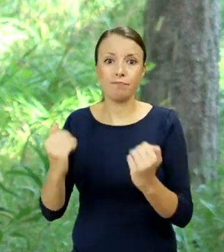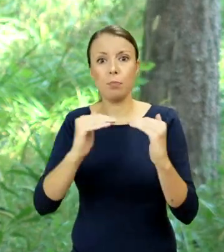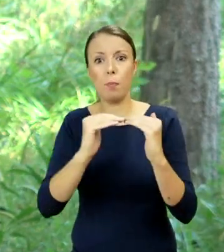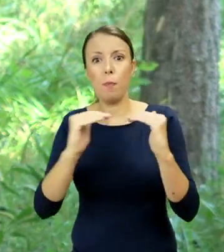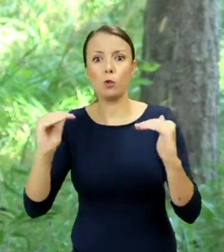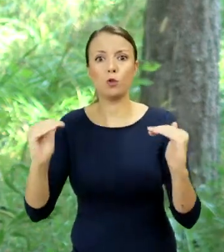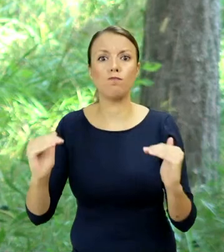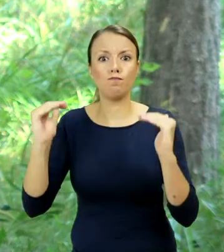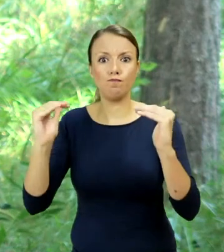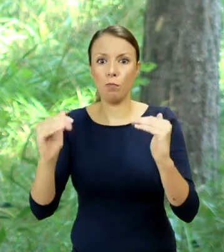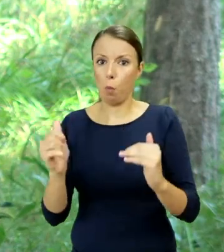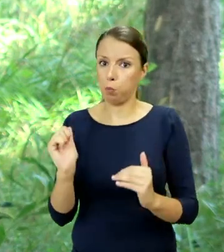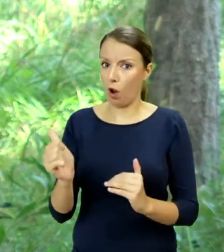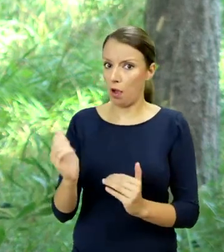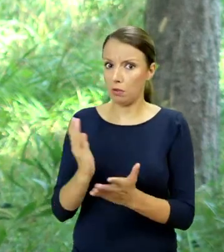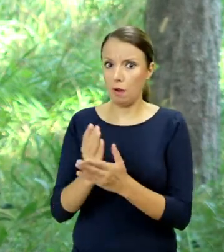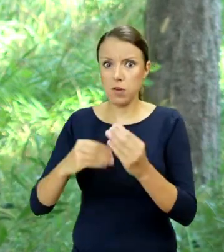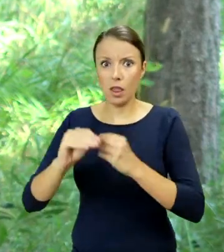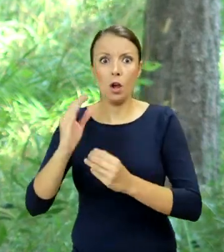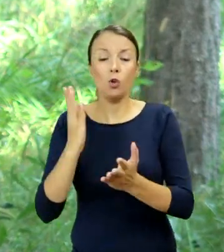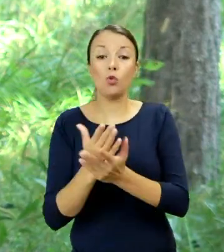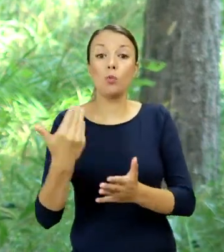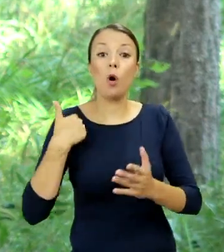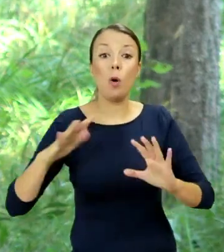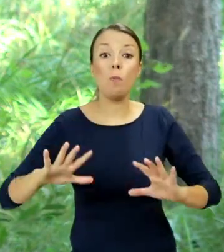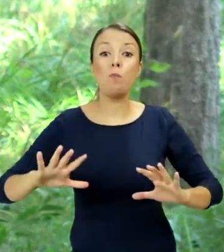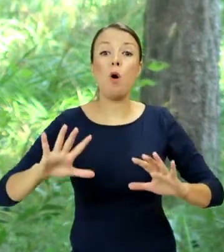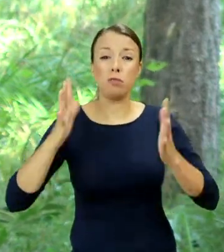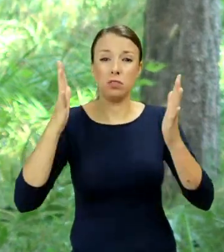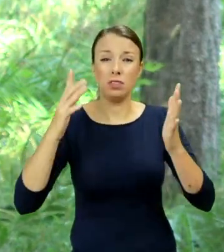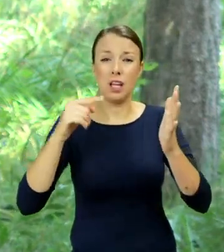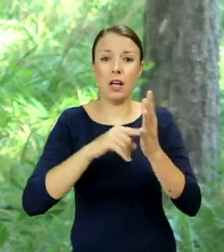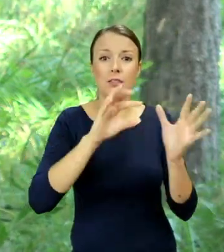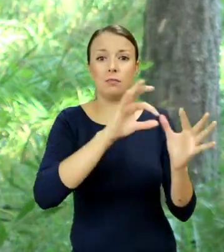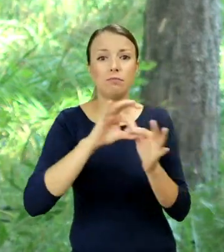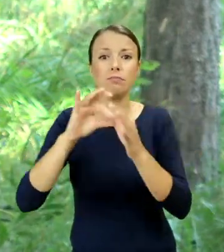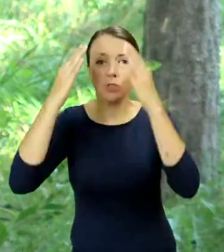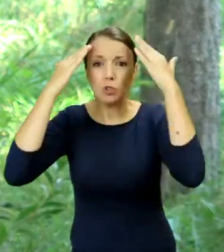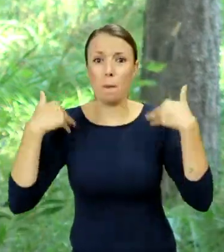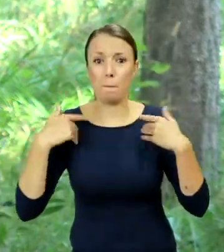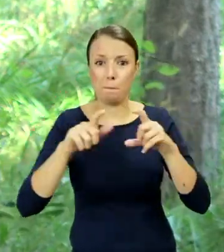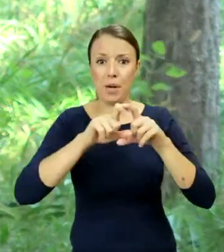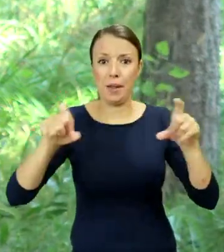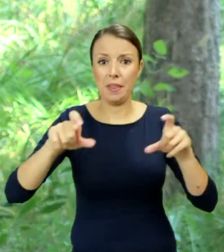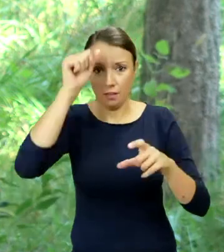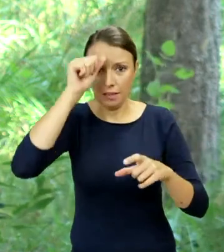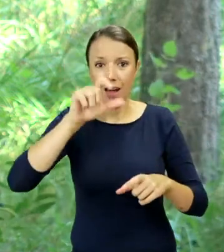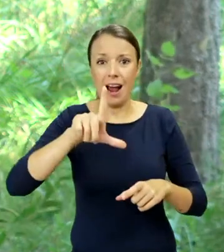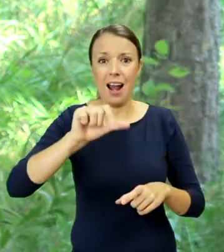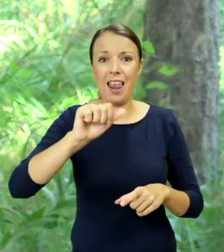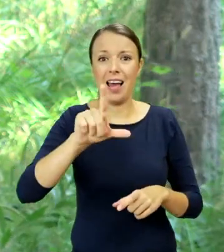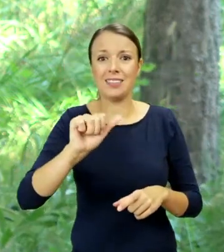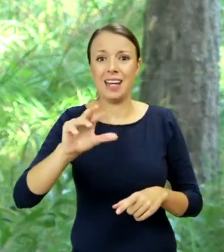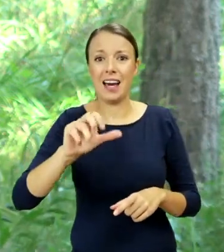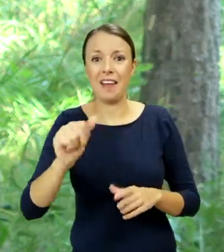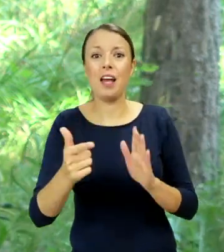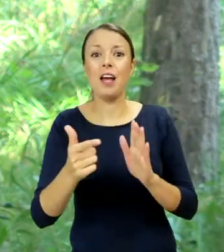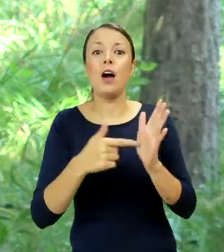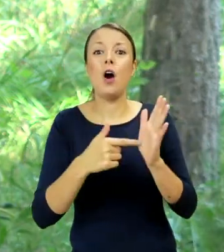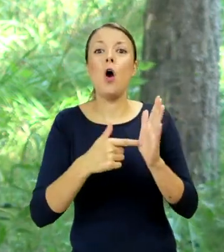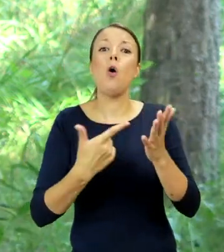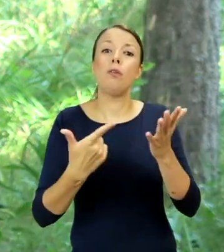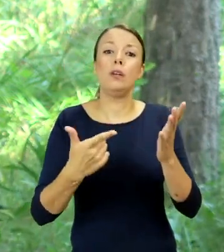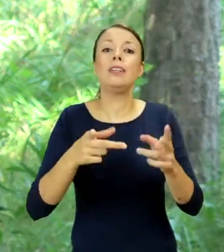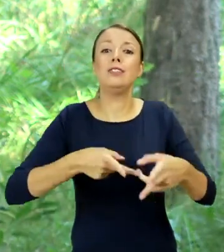już powstańcze lazarety. Proszę pamiętać, że w początkach powstania listopadowego na terenie Warszawy działał